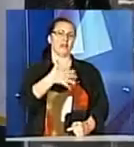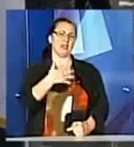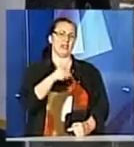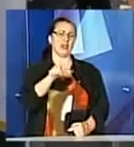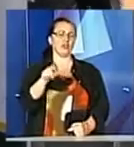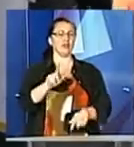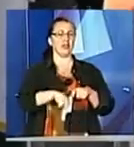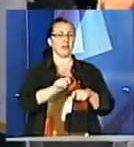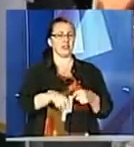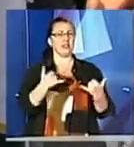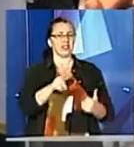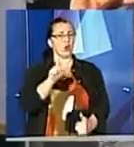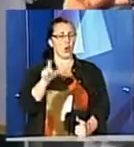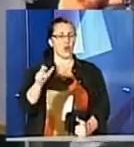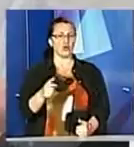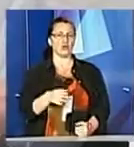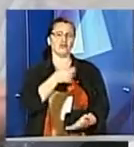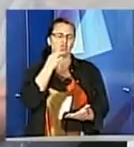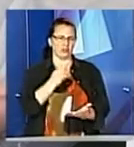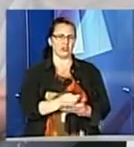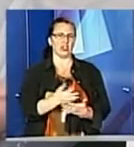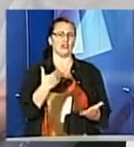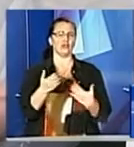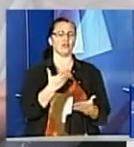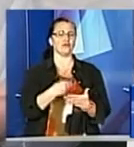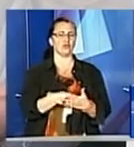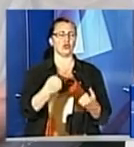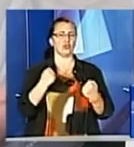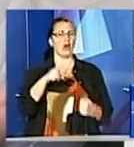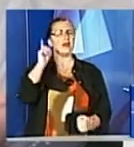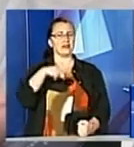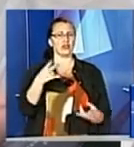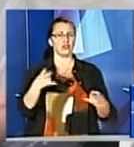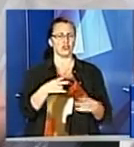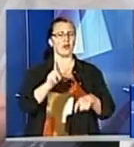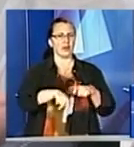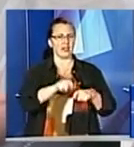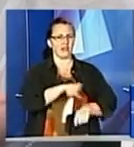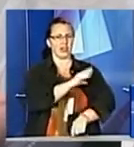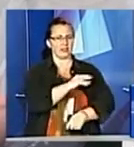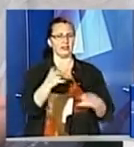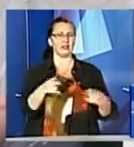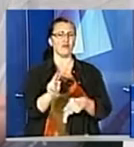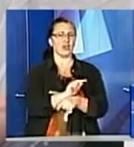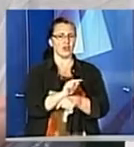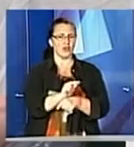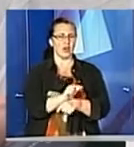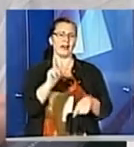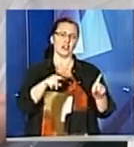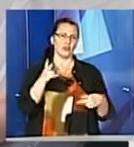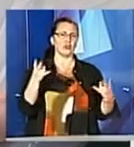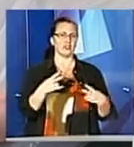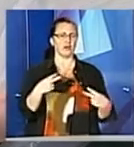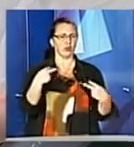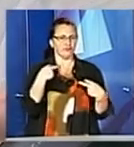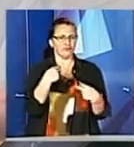львів'яни відповідальніше ставляться до свого здоров'я. Вони тепер знають, що треба міряти тиск, що треба лікувати, що час від часу треба за собою слідкувати. Тобто